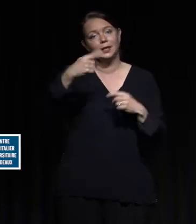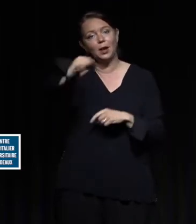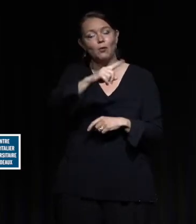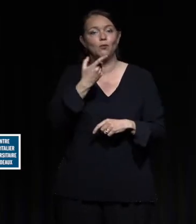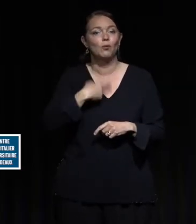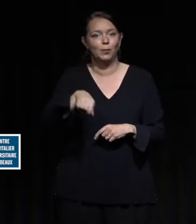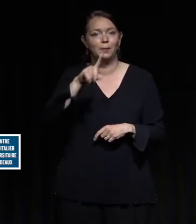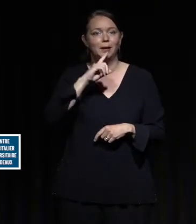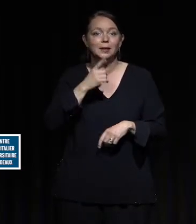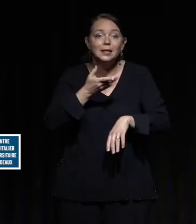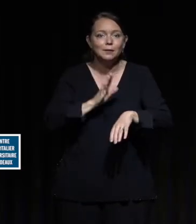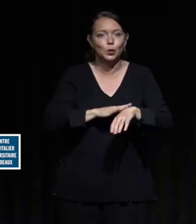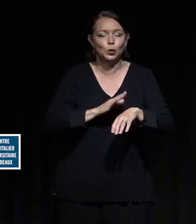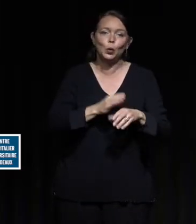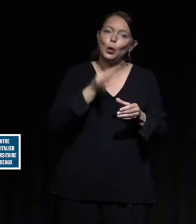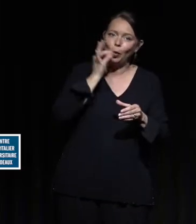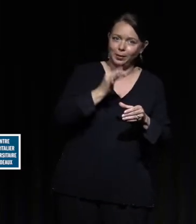alors que c'est plutôt l'heure de la fin du thé.